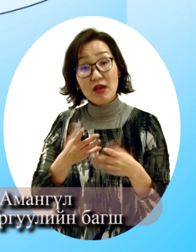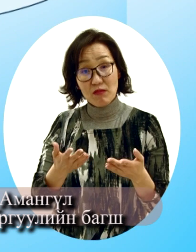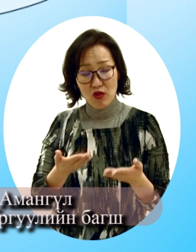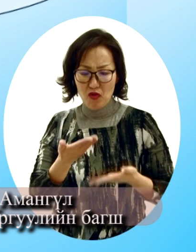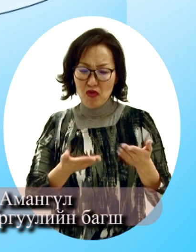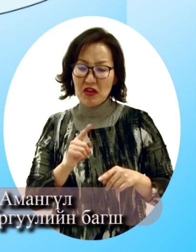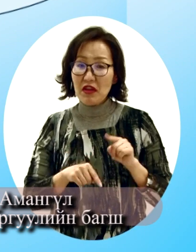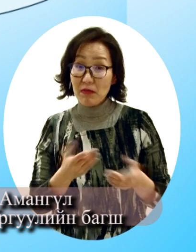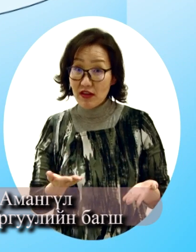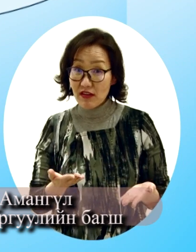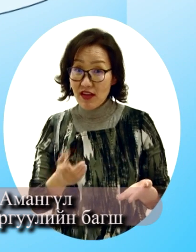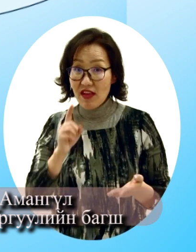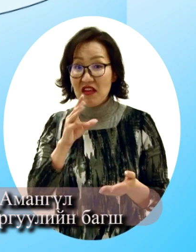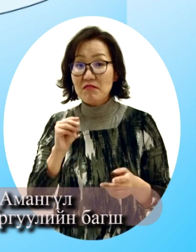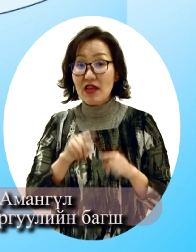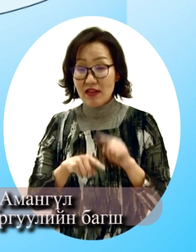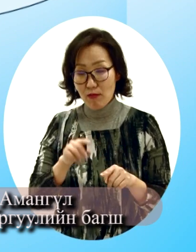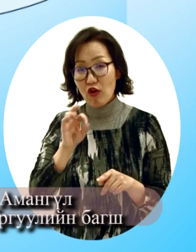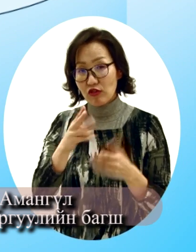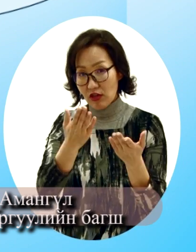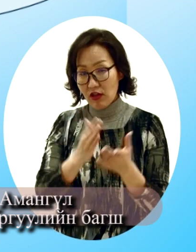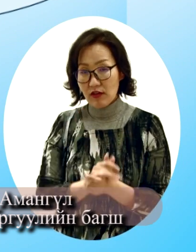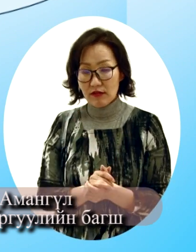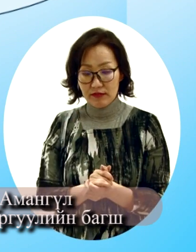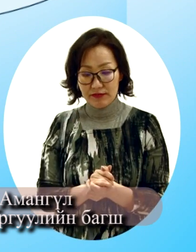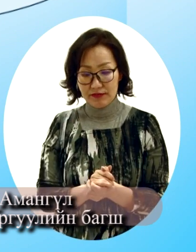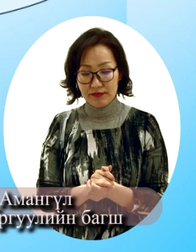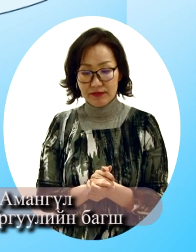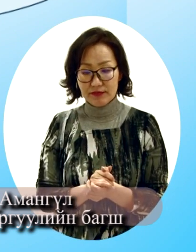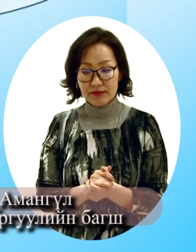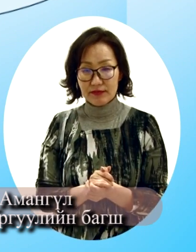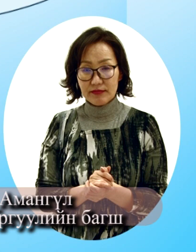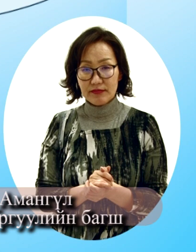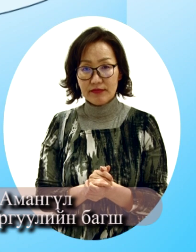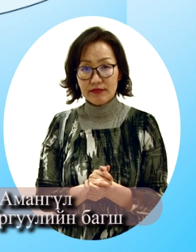Ұзындығы, ені, биіктігін санап шығарыңдар.